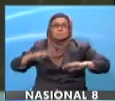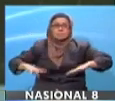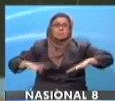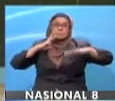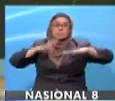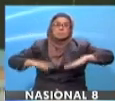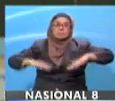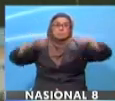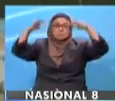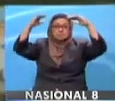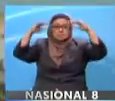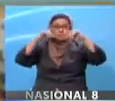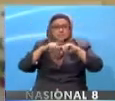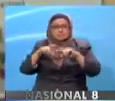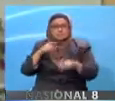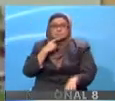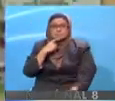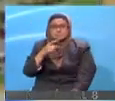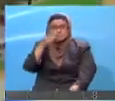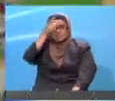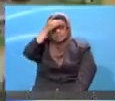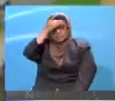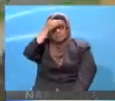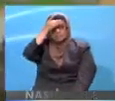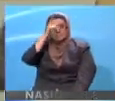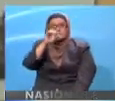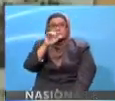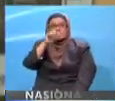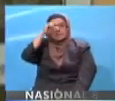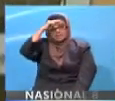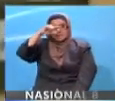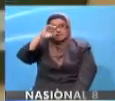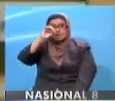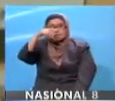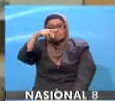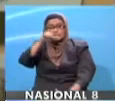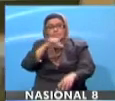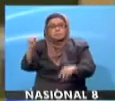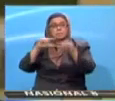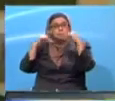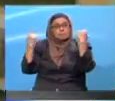Sarawak Dato' Amar Abang Johari Tun Openg dan rombongan berlepas ke Limbang.